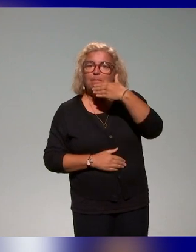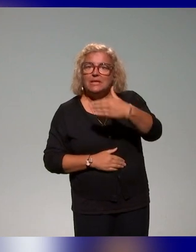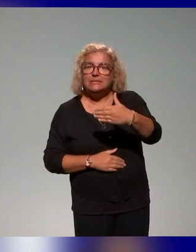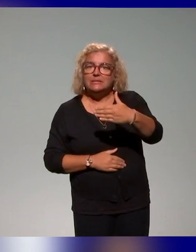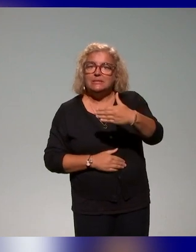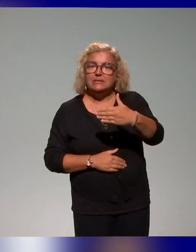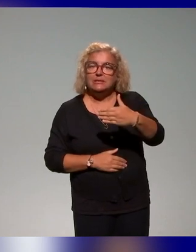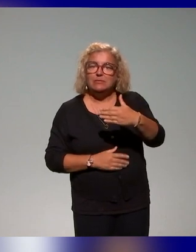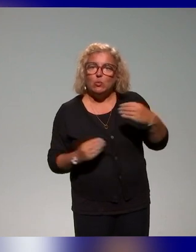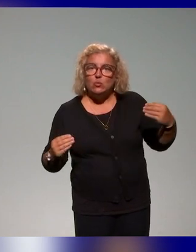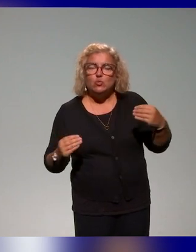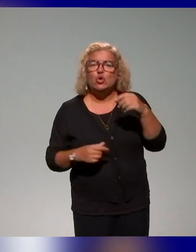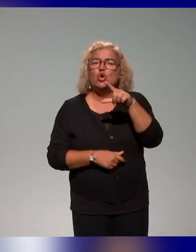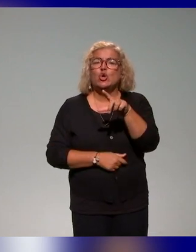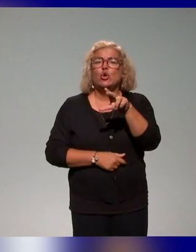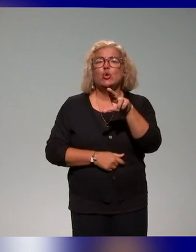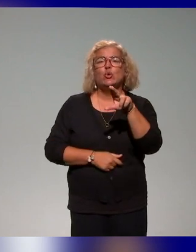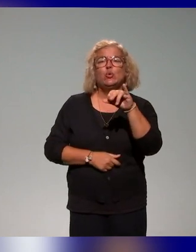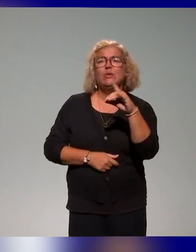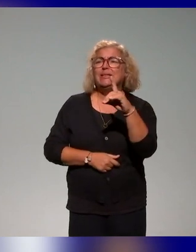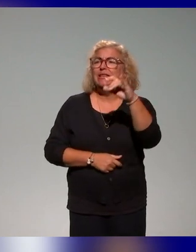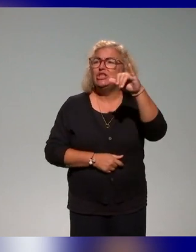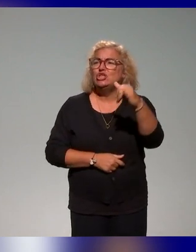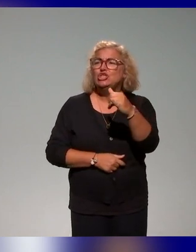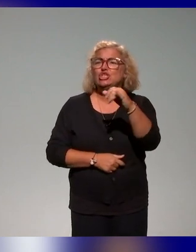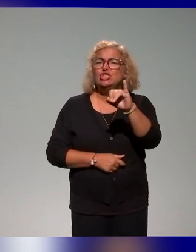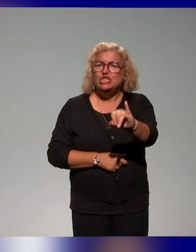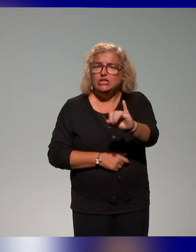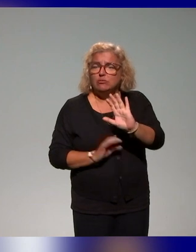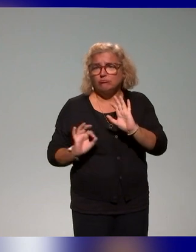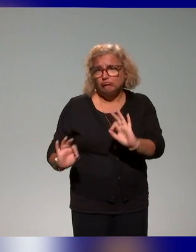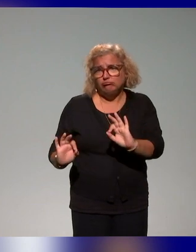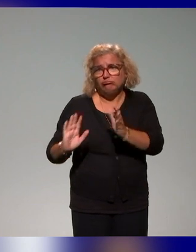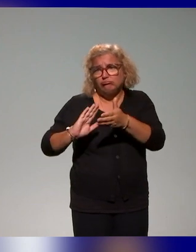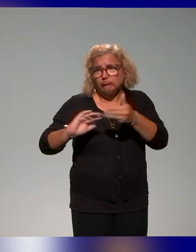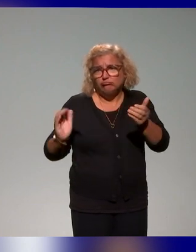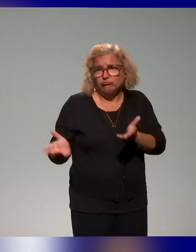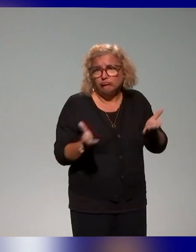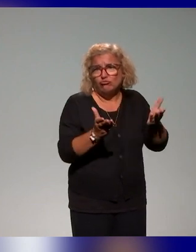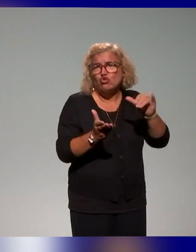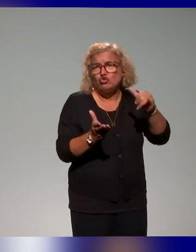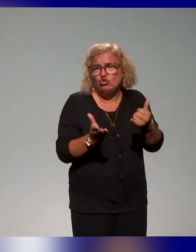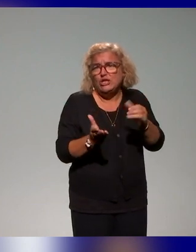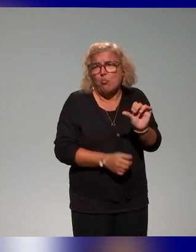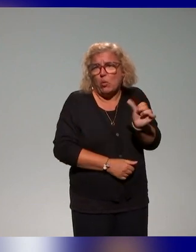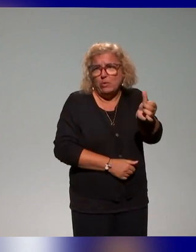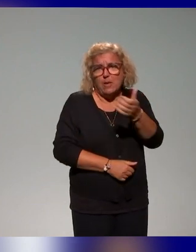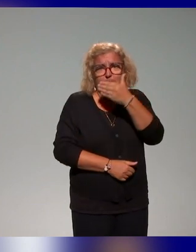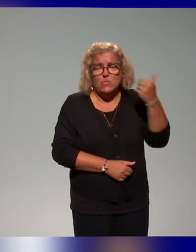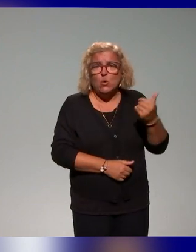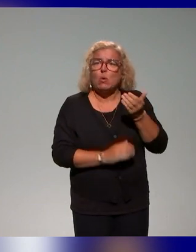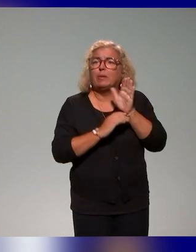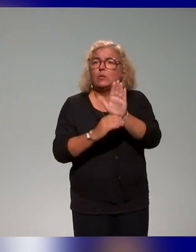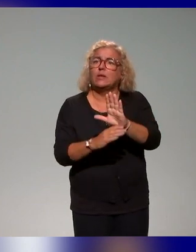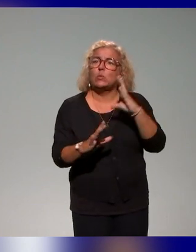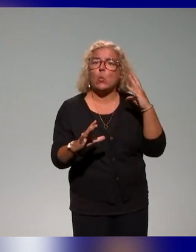Julie. Luigi, tu devais commencer, mais tu ne m'en veux pas si j'ai laissé la préséance à Julie. Et voilà, donc juste une présentation